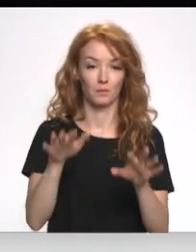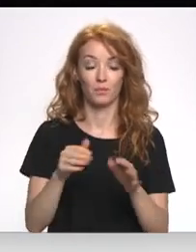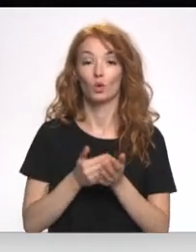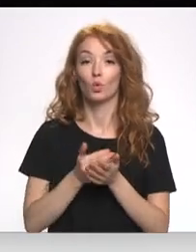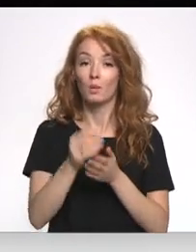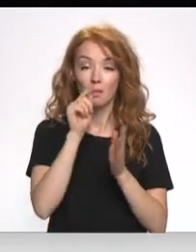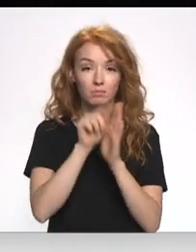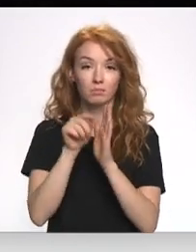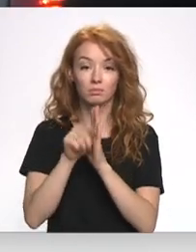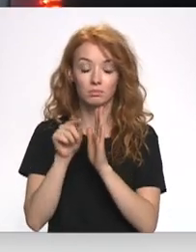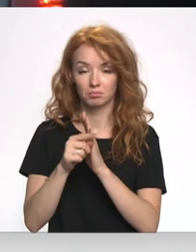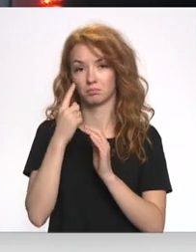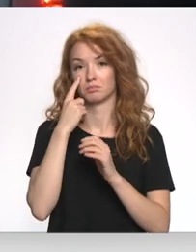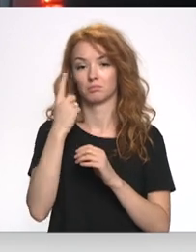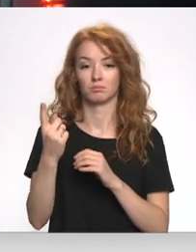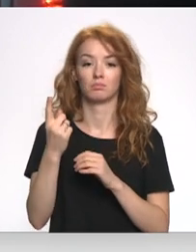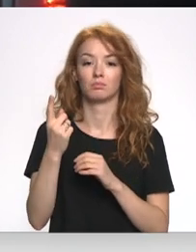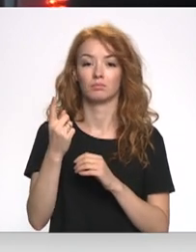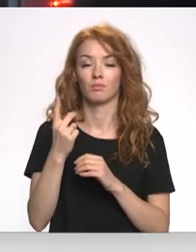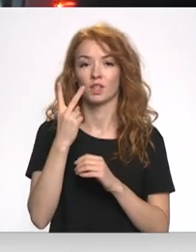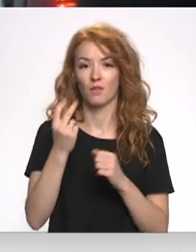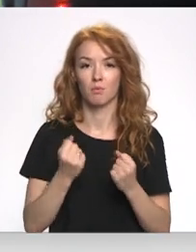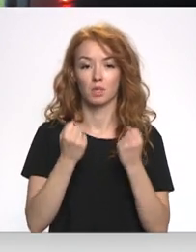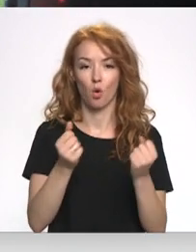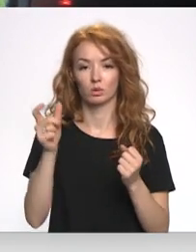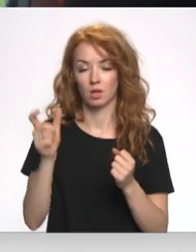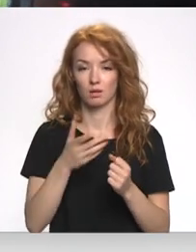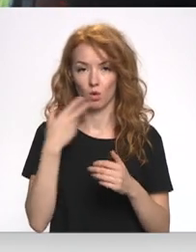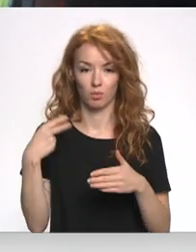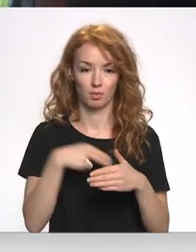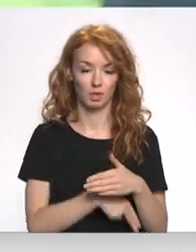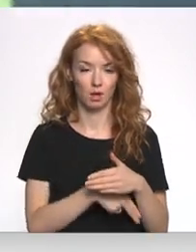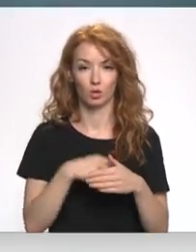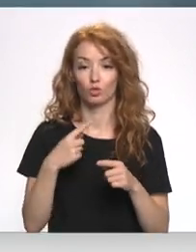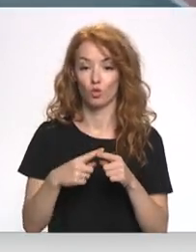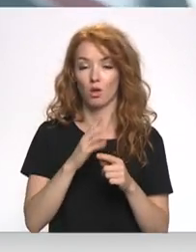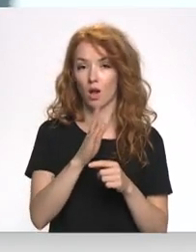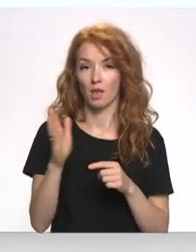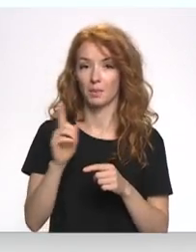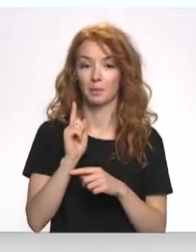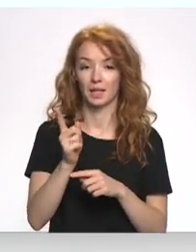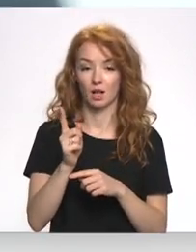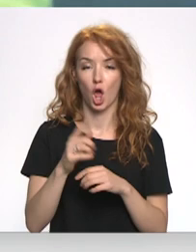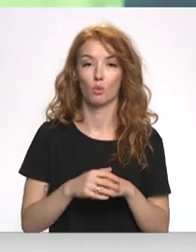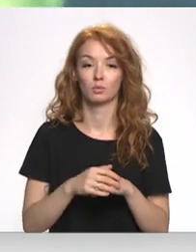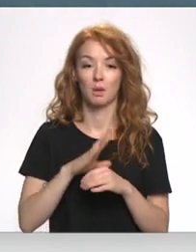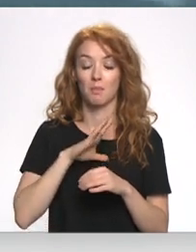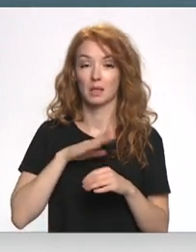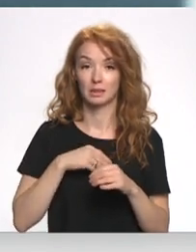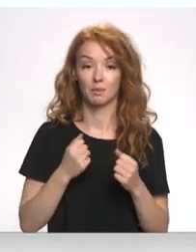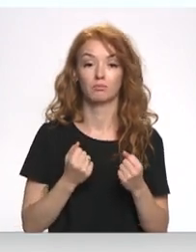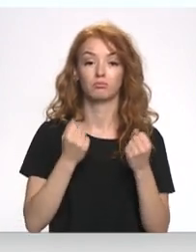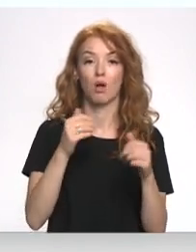turpinājumā policistu redzeslokā viens pēc otra nonāk divi braucēji, kuri nav piesprādzējušies. Katram tiek pa brīdinājumam. Pēc tam